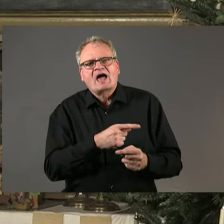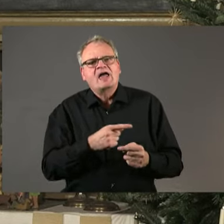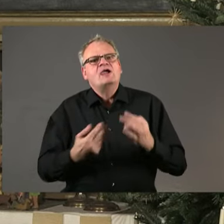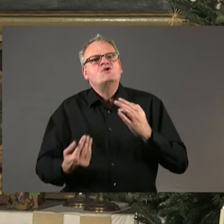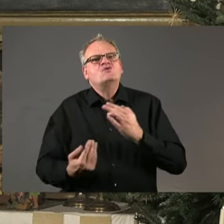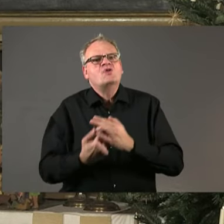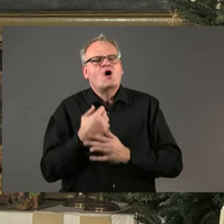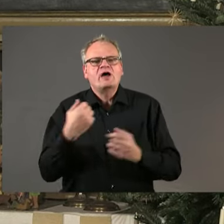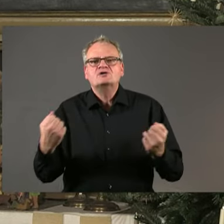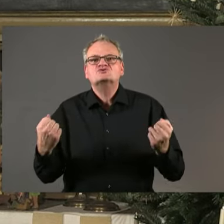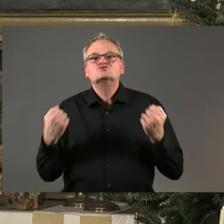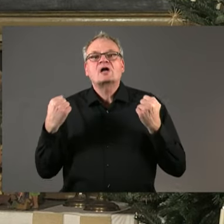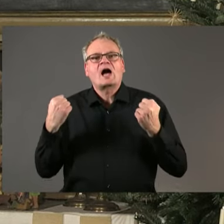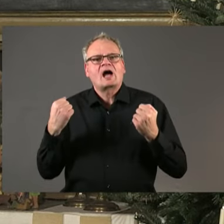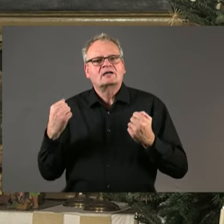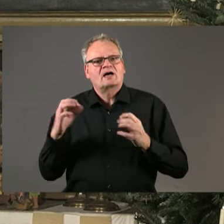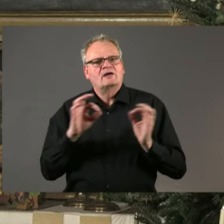geboren.